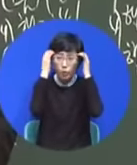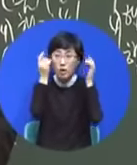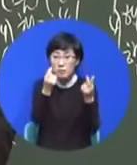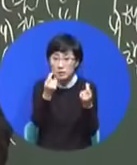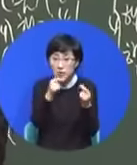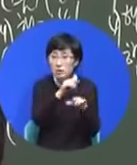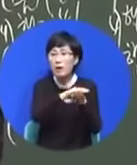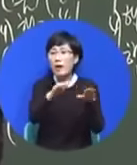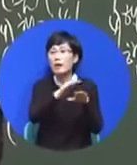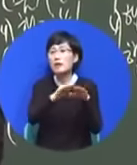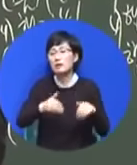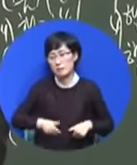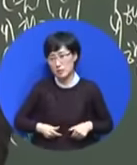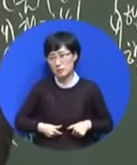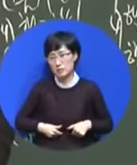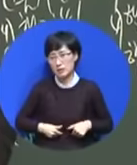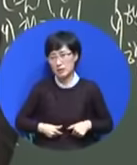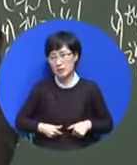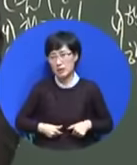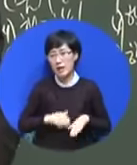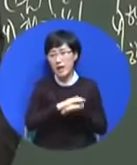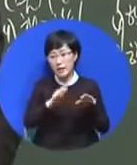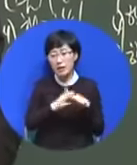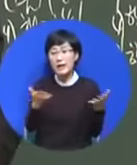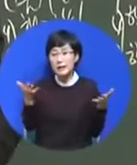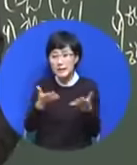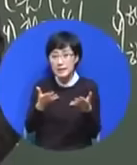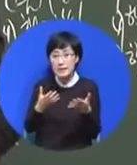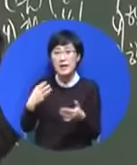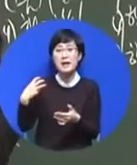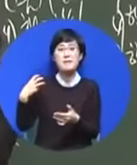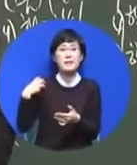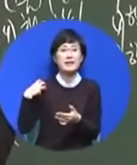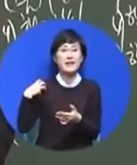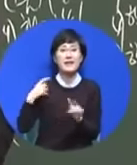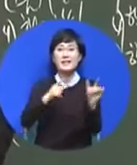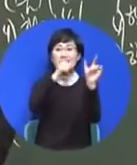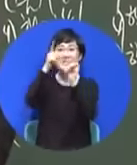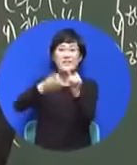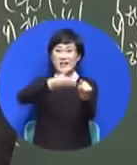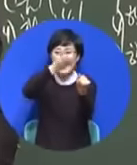됩니다 여기 주역이 되기를 예수 그리스도 이름으로